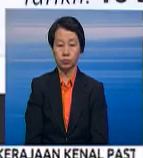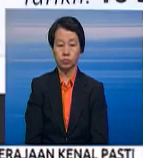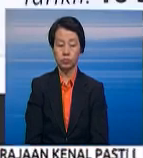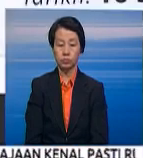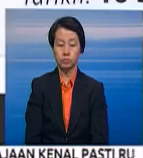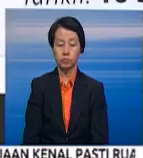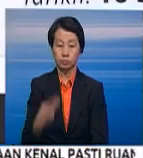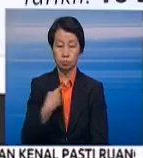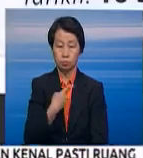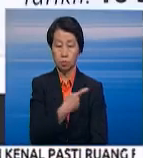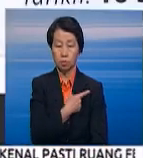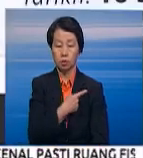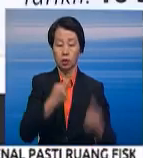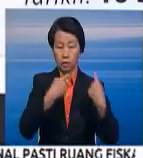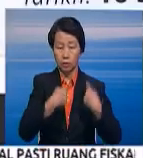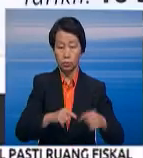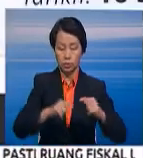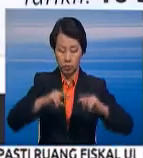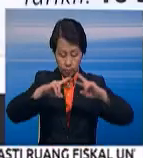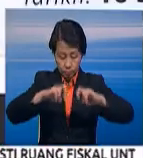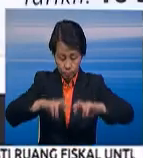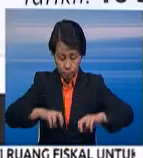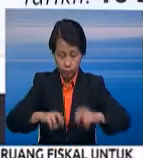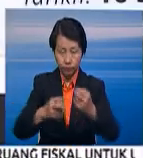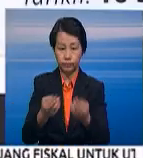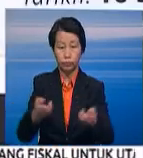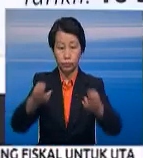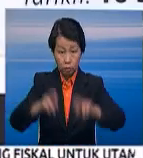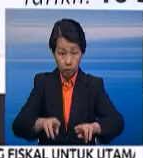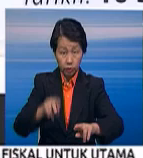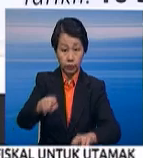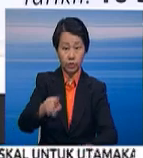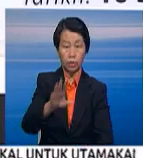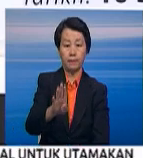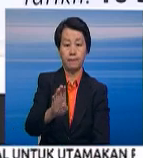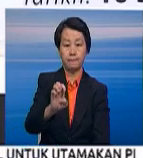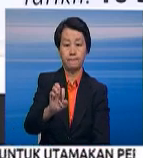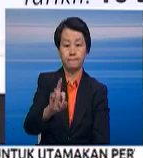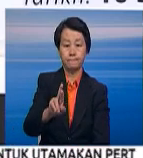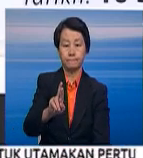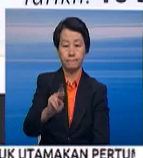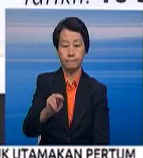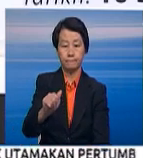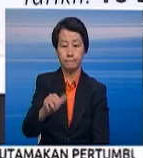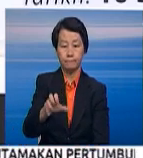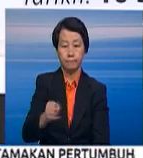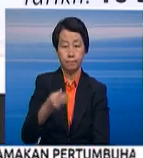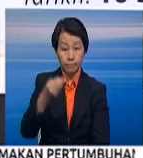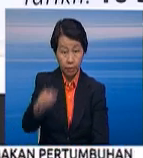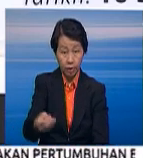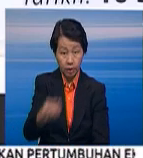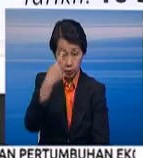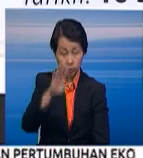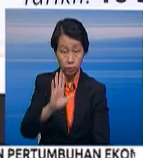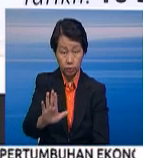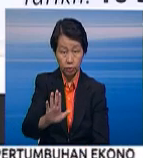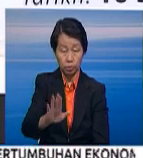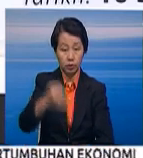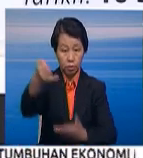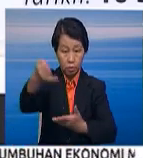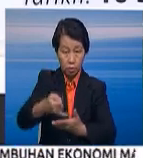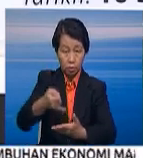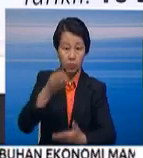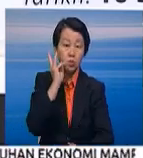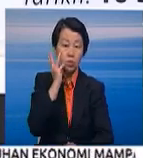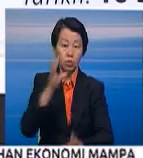Kita sedang kaji kontrak Bernas ini diberi bukan saja untuk dia import beras dan